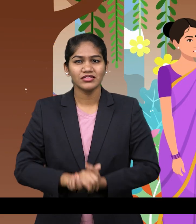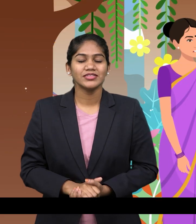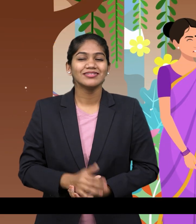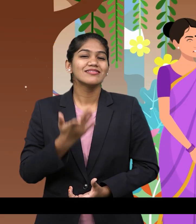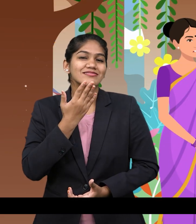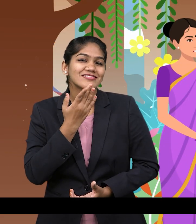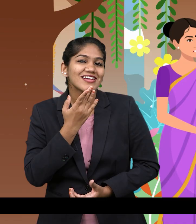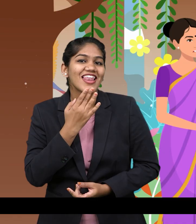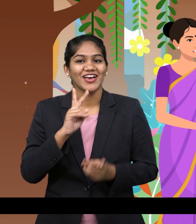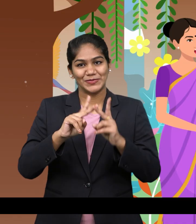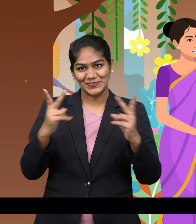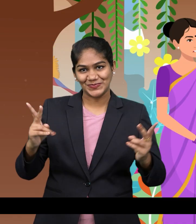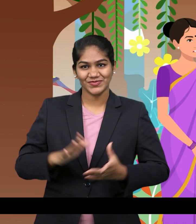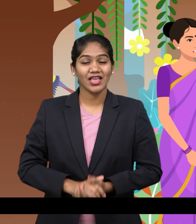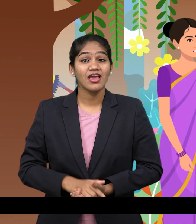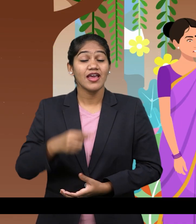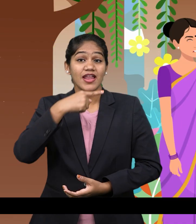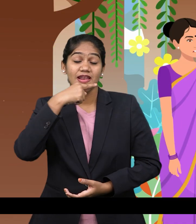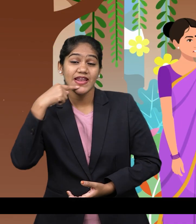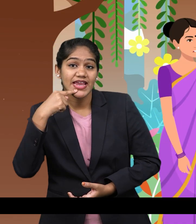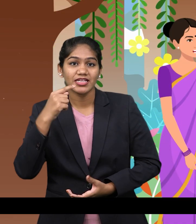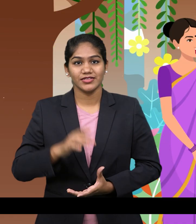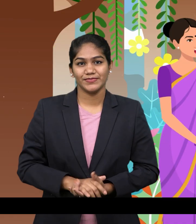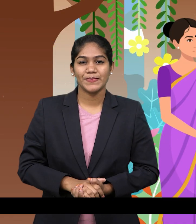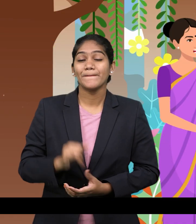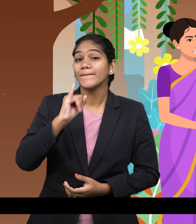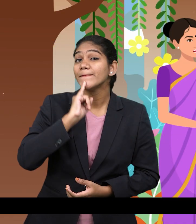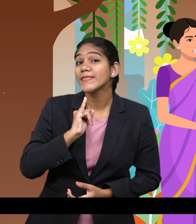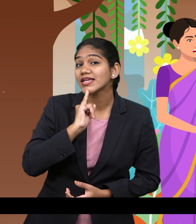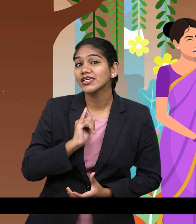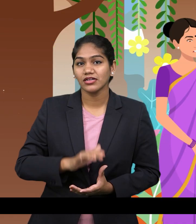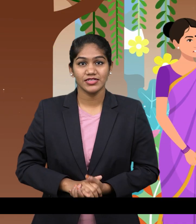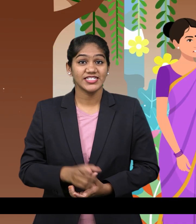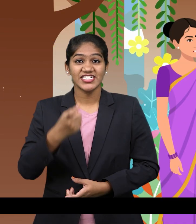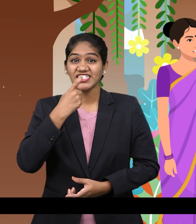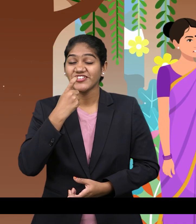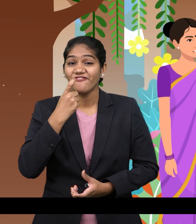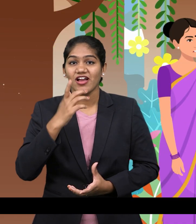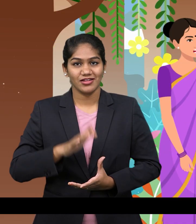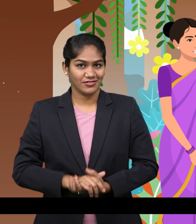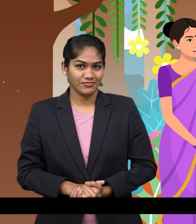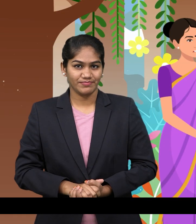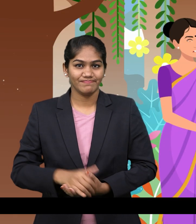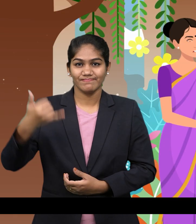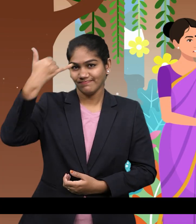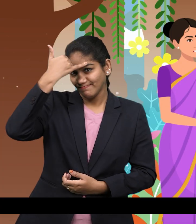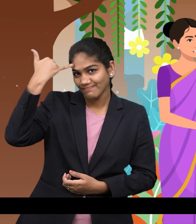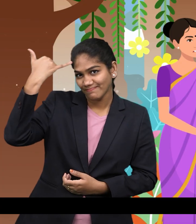रंग, लाल, गुलाबी, सफेद, पीला।